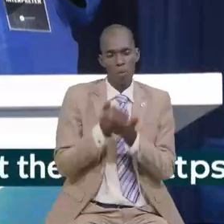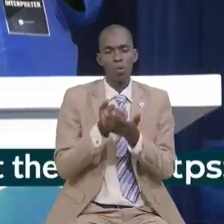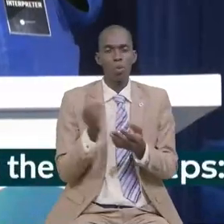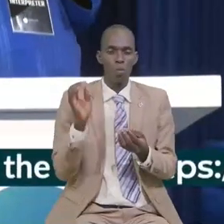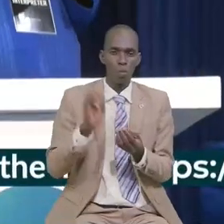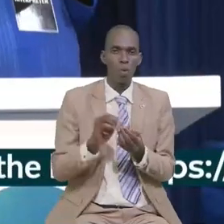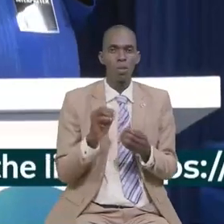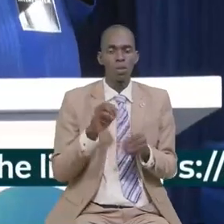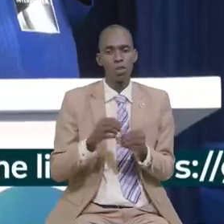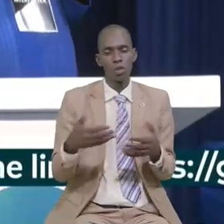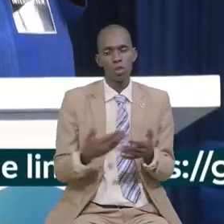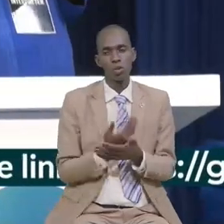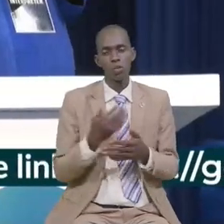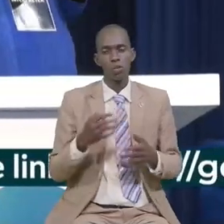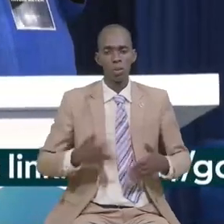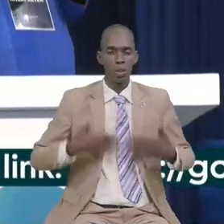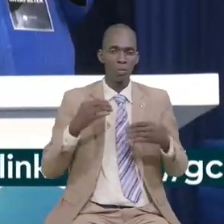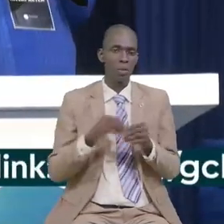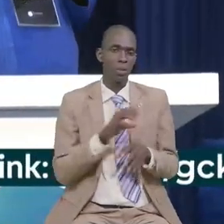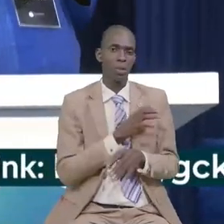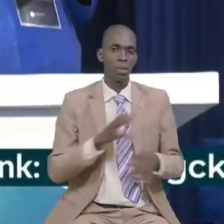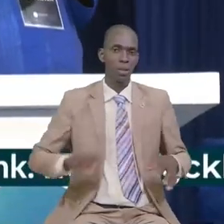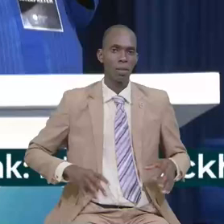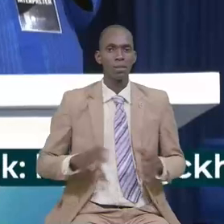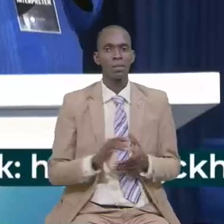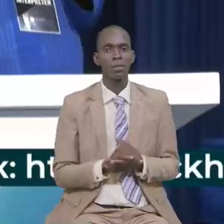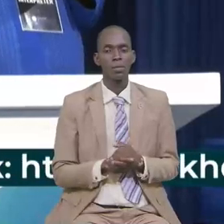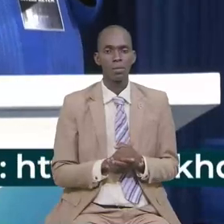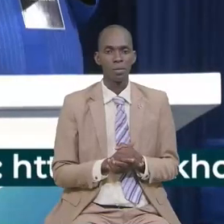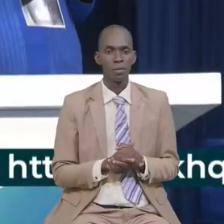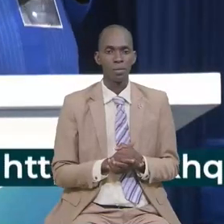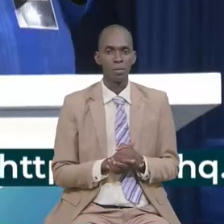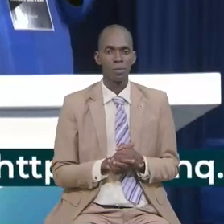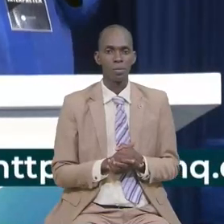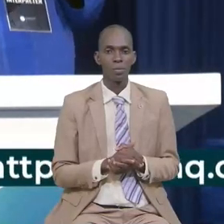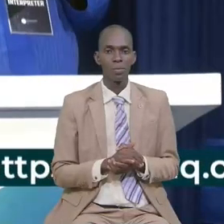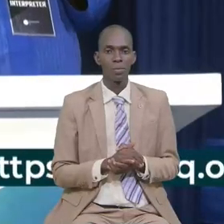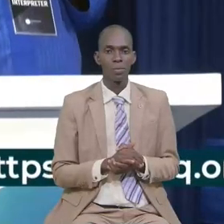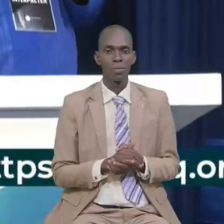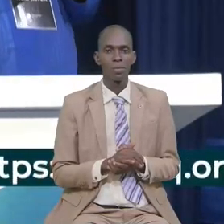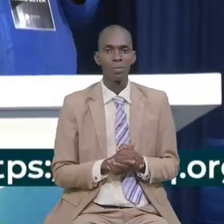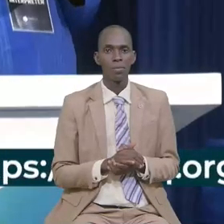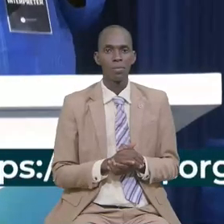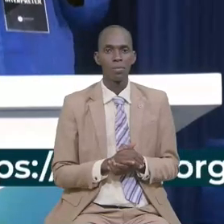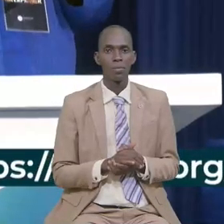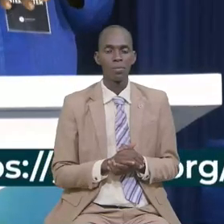remplir, qui est sur l'affaire de Dissiqué. Vous remplissez la fiche et vous soumettez ça en